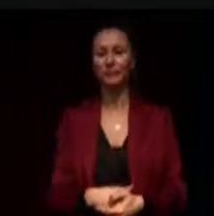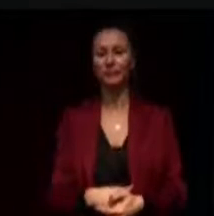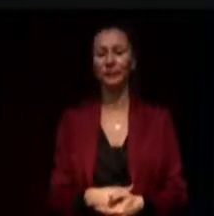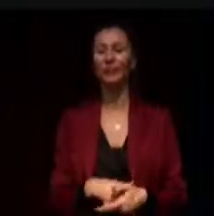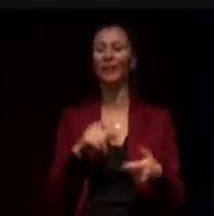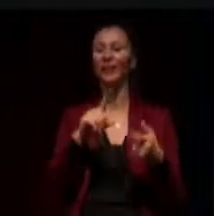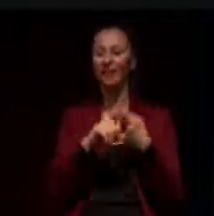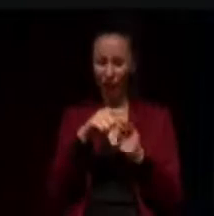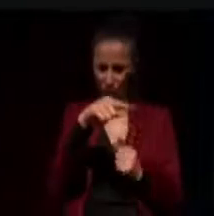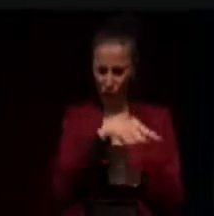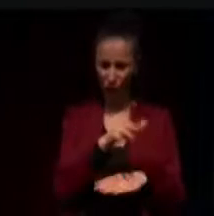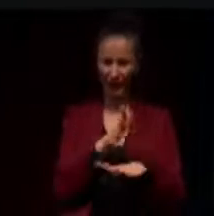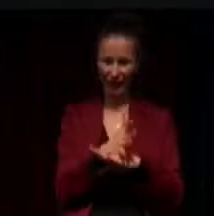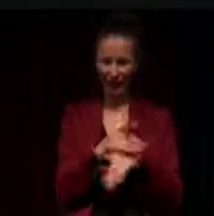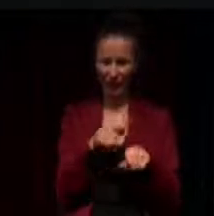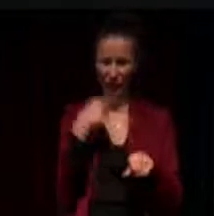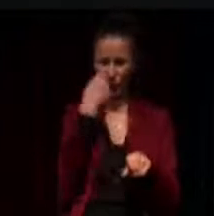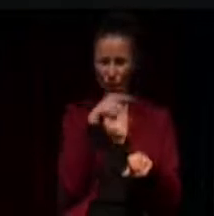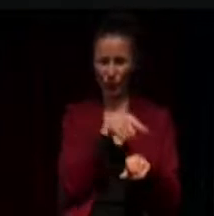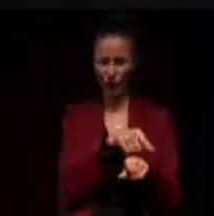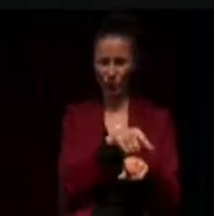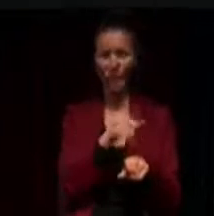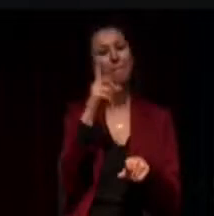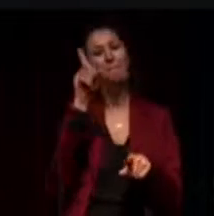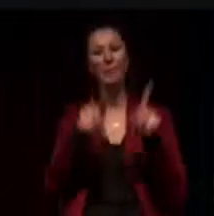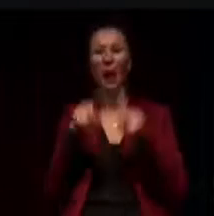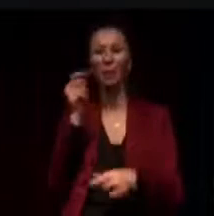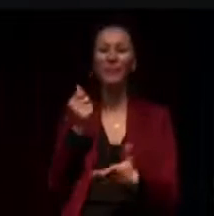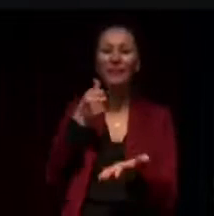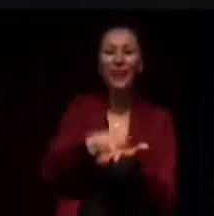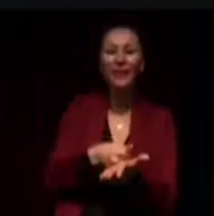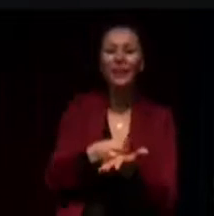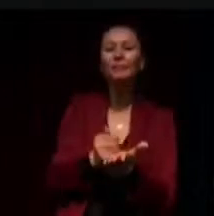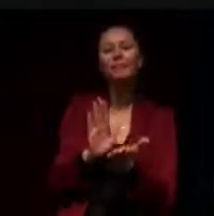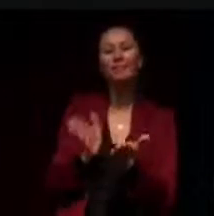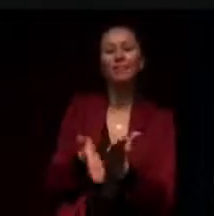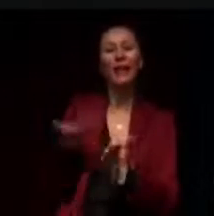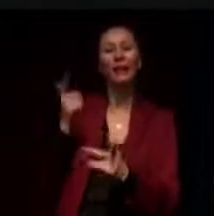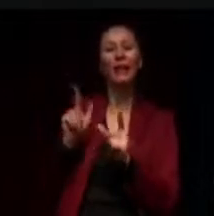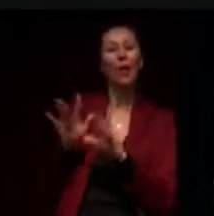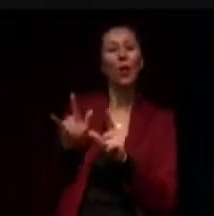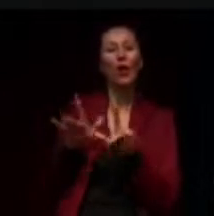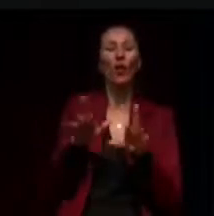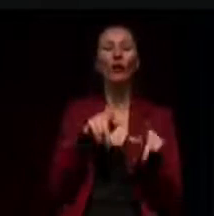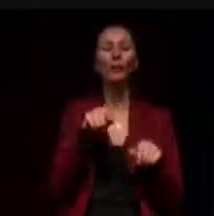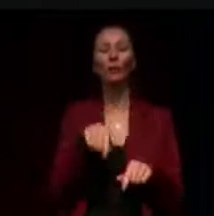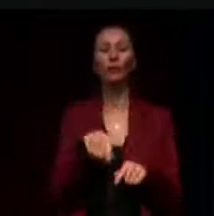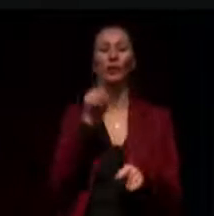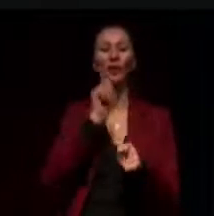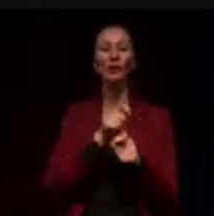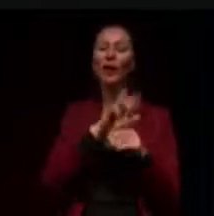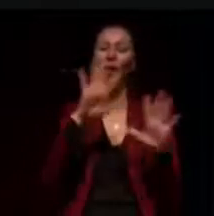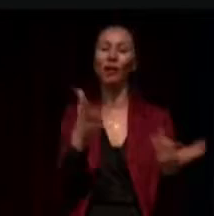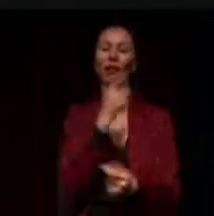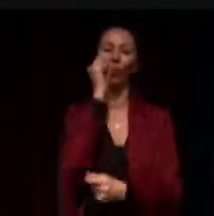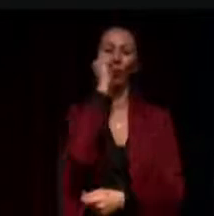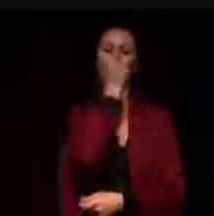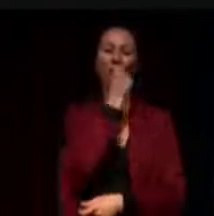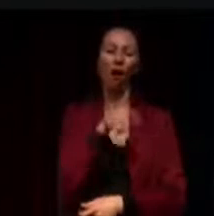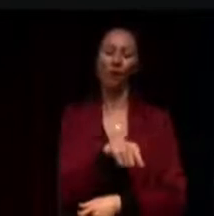ve bu nedenle bir takım yatırımları ortadan kaldırmak bu işin esasında en kolay